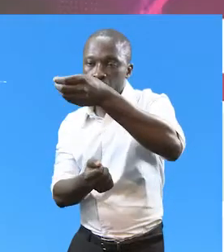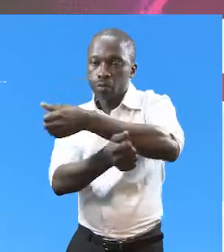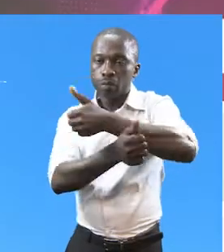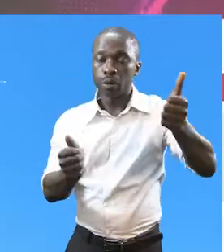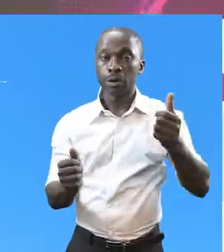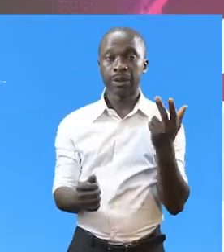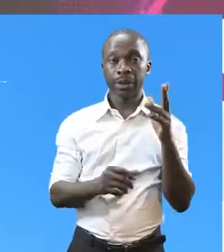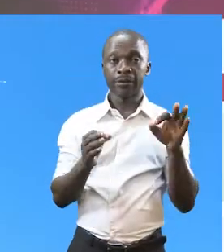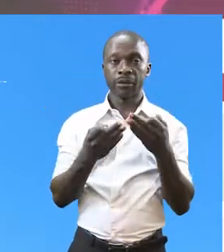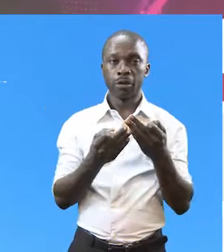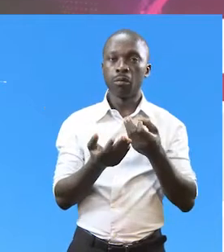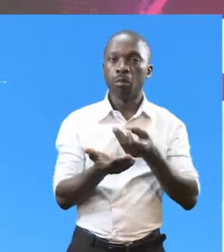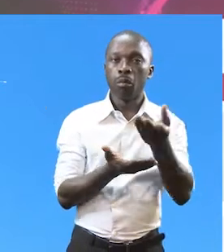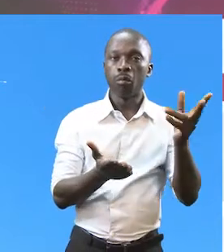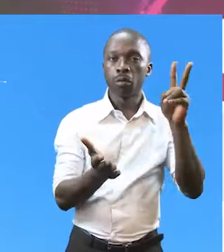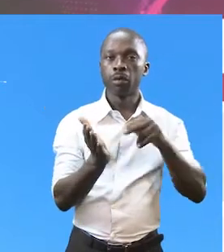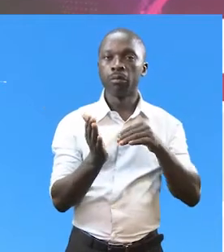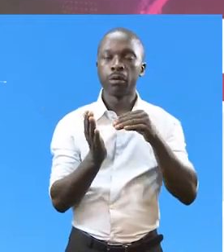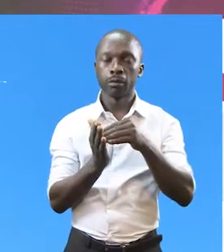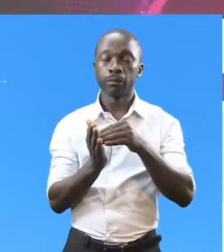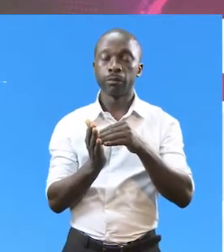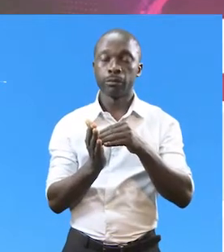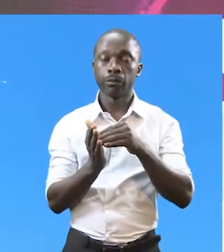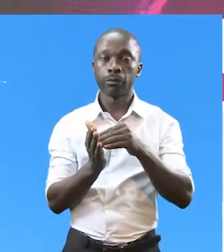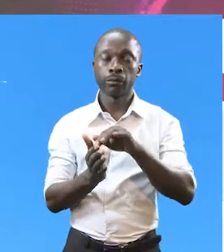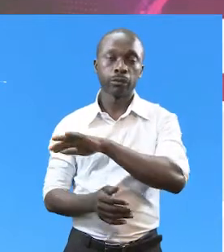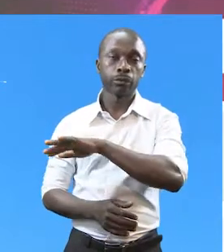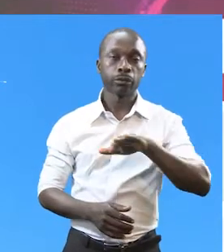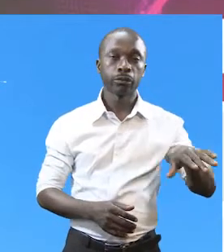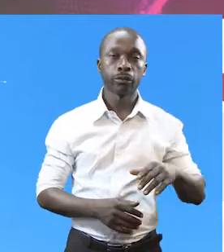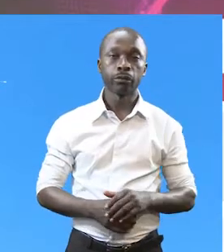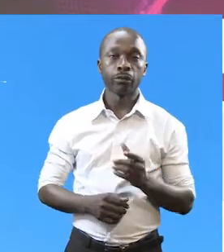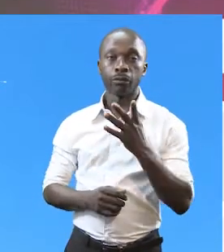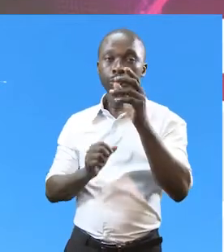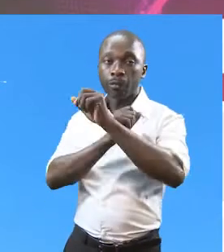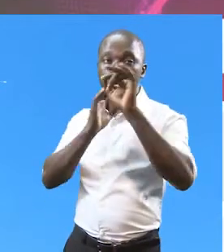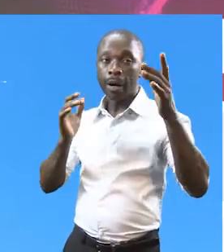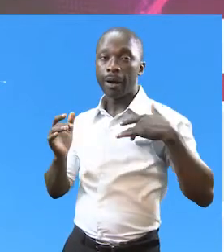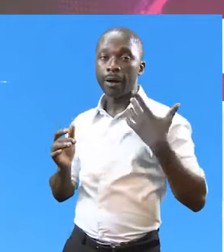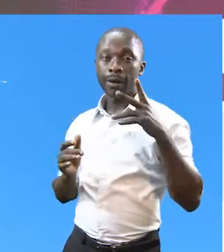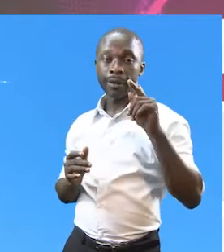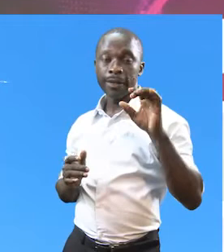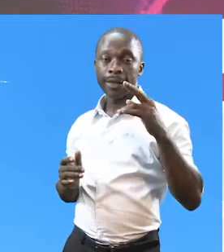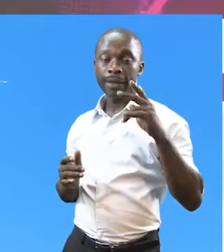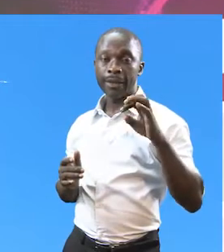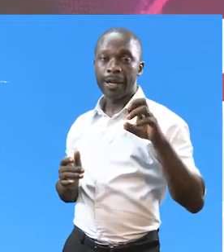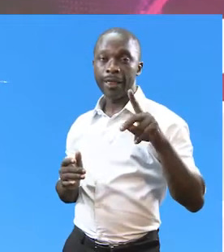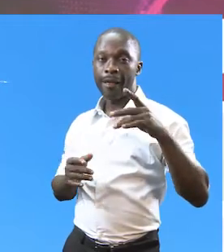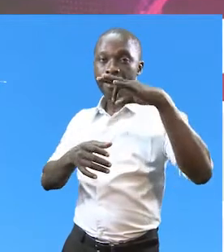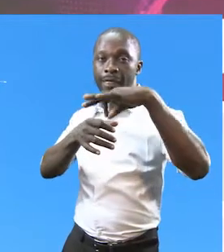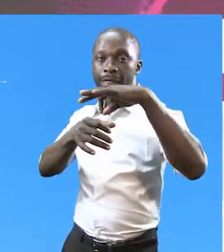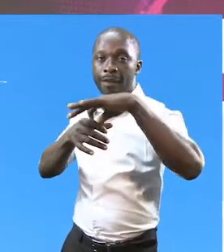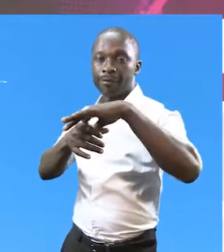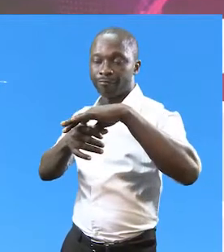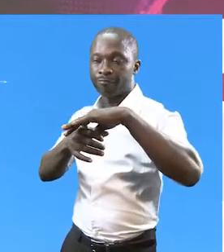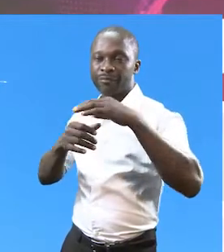l'inhumation. En prélude aux élections présidentielles d'avril 2021 au Tchad, de nombreux jeunes de l'intérieur et de la diaspora ont